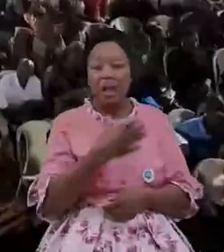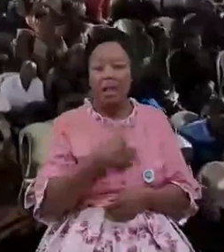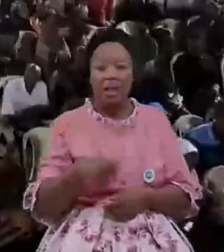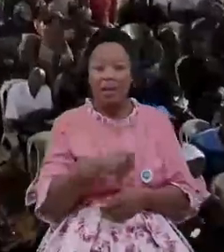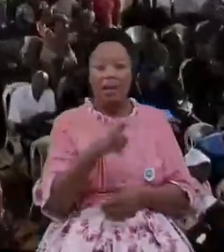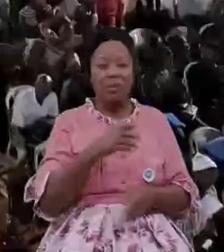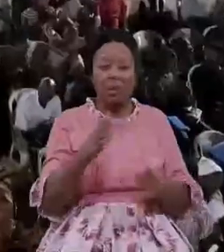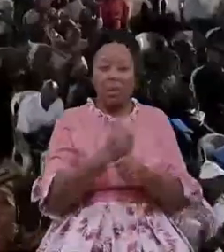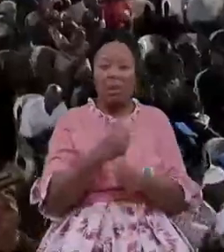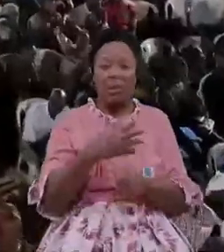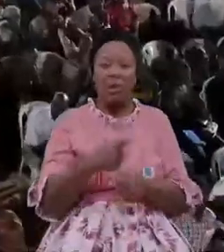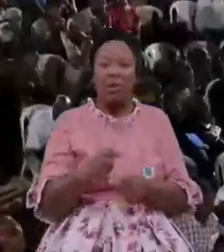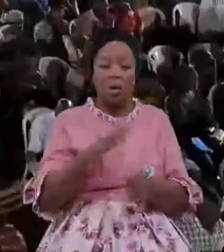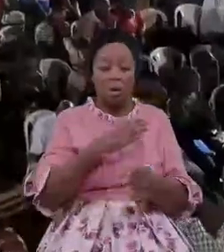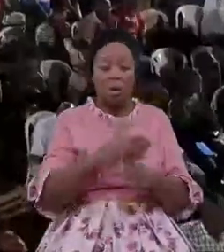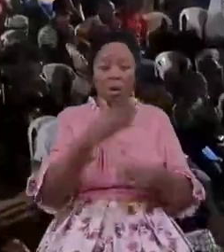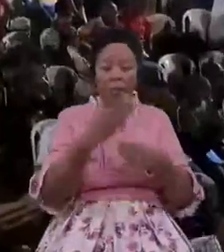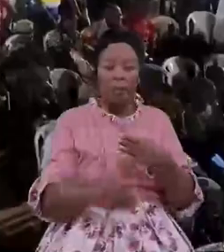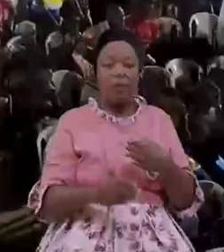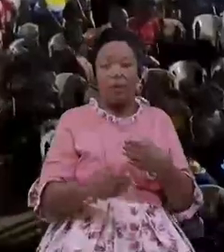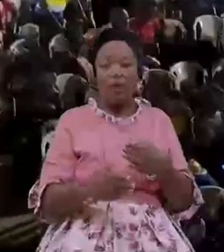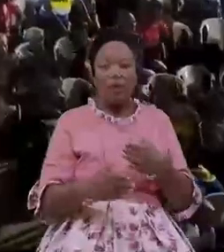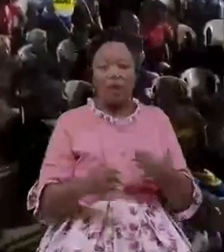vont prendre vous